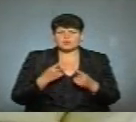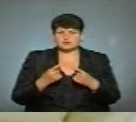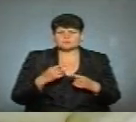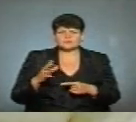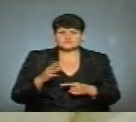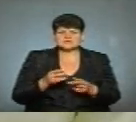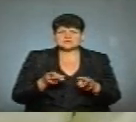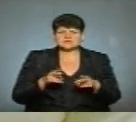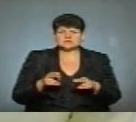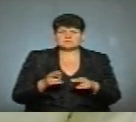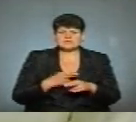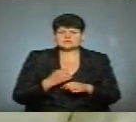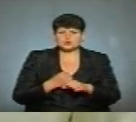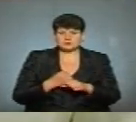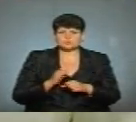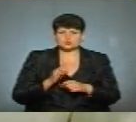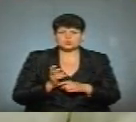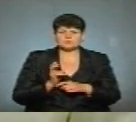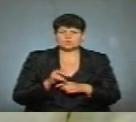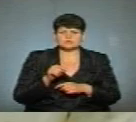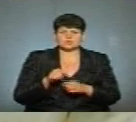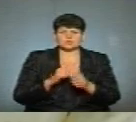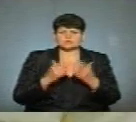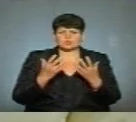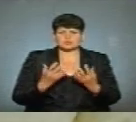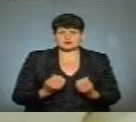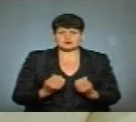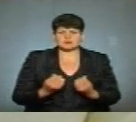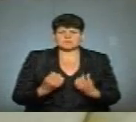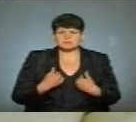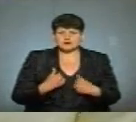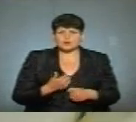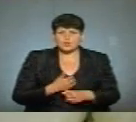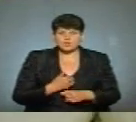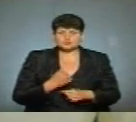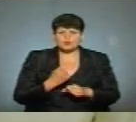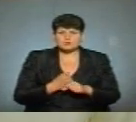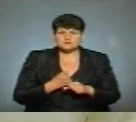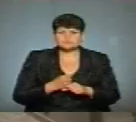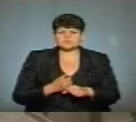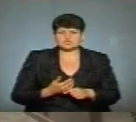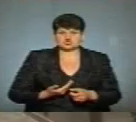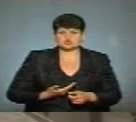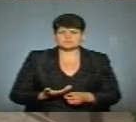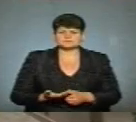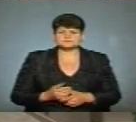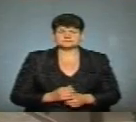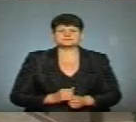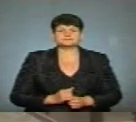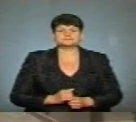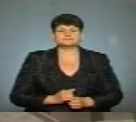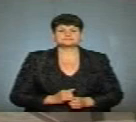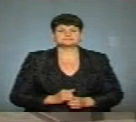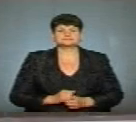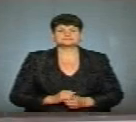всі лишились без роботи. Ми будемо приходити сюди щодня, тому що ми хочемо працювати і жити за щось. Анастасія Чучко,